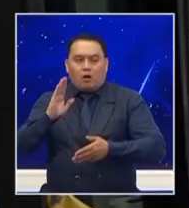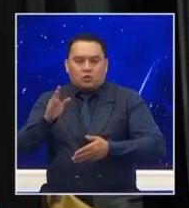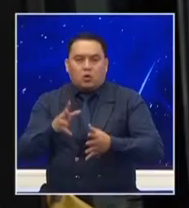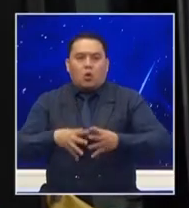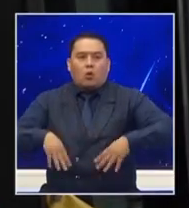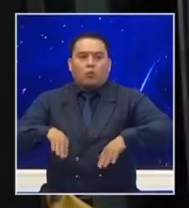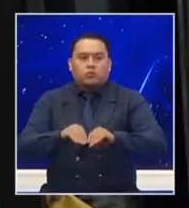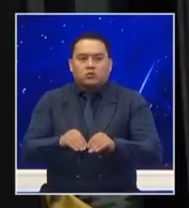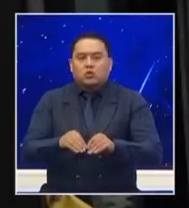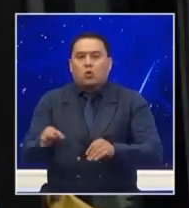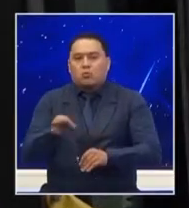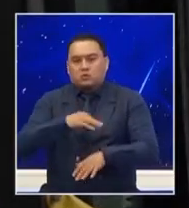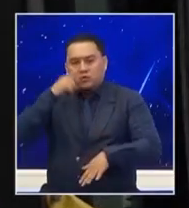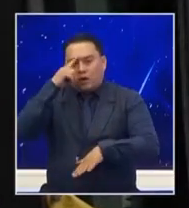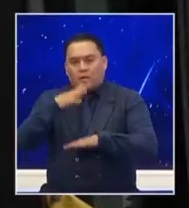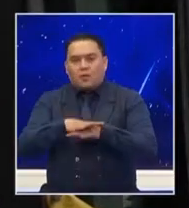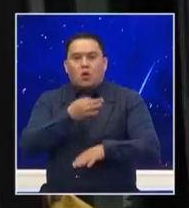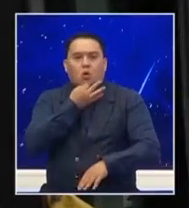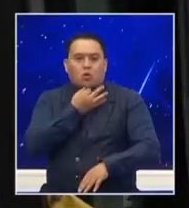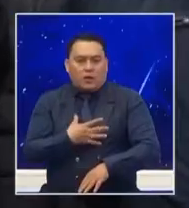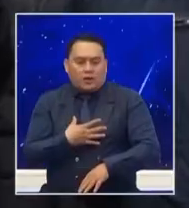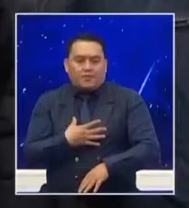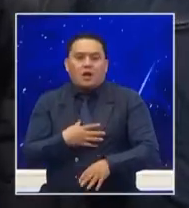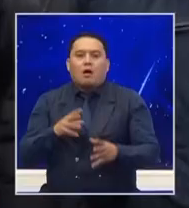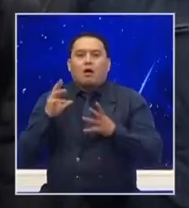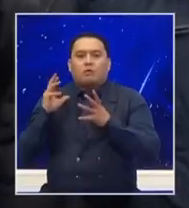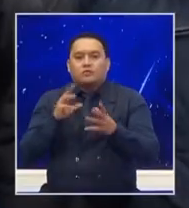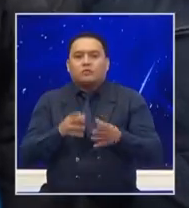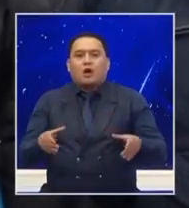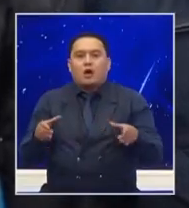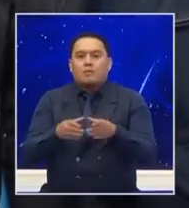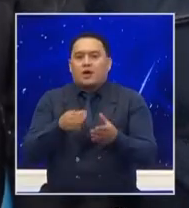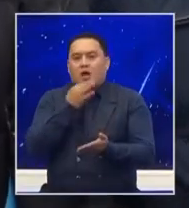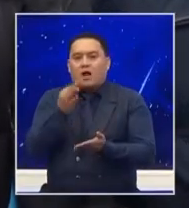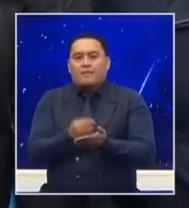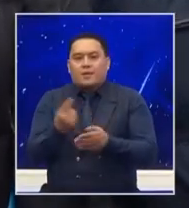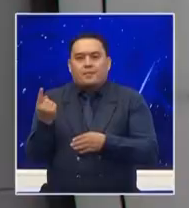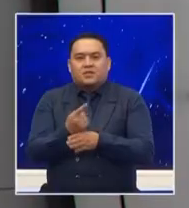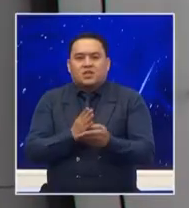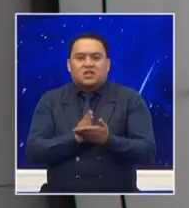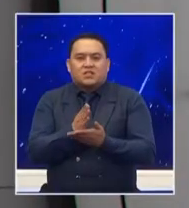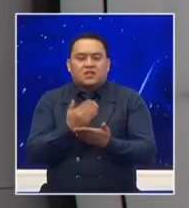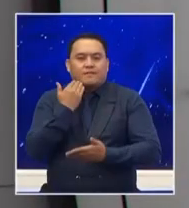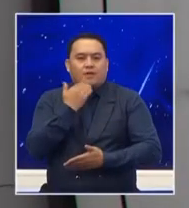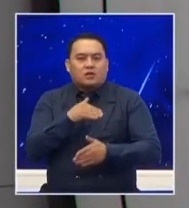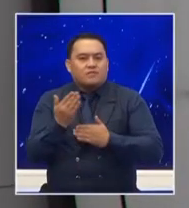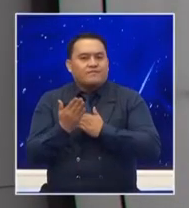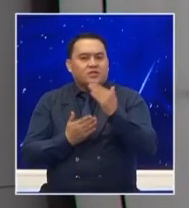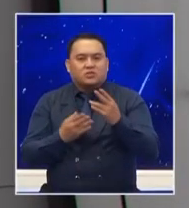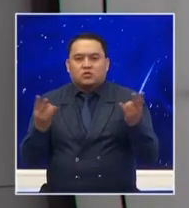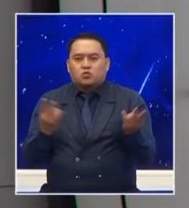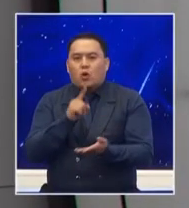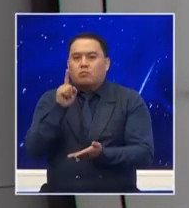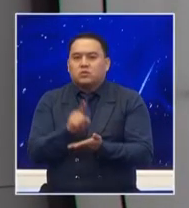қоғамдық көліктер облыс әкіміне де ұнады. Амандық Баталов тасымалдаушы компания жауаптыларына алдымен қызмет сапасы жоғары деңгейде